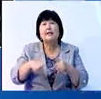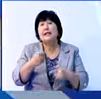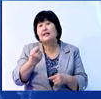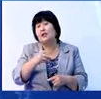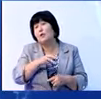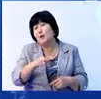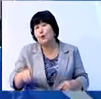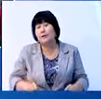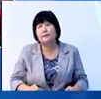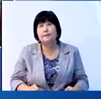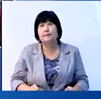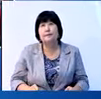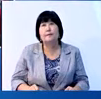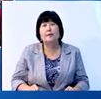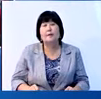несколько минут.